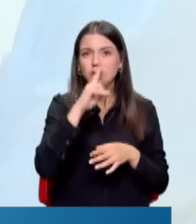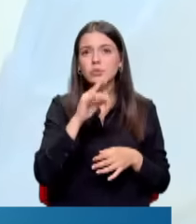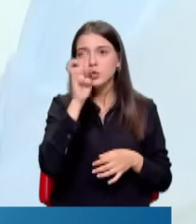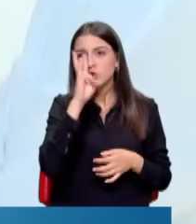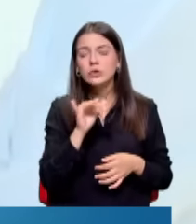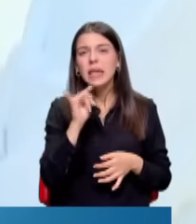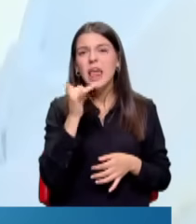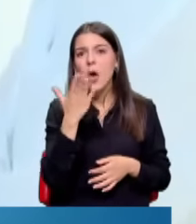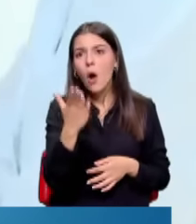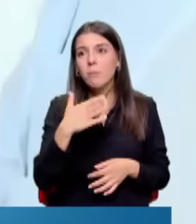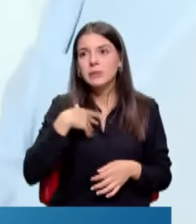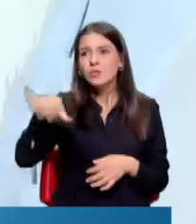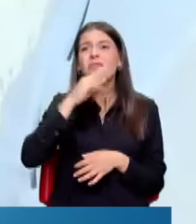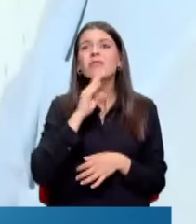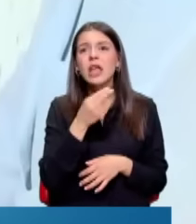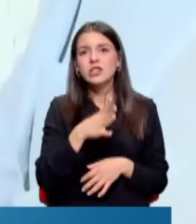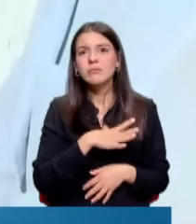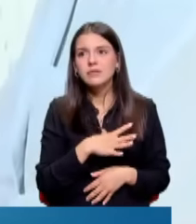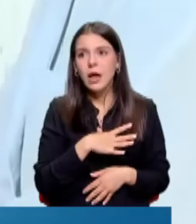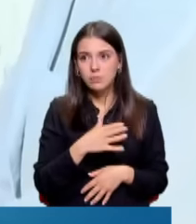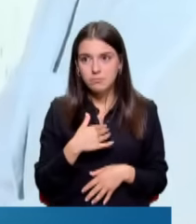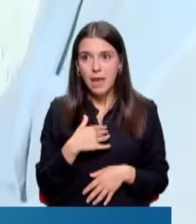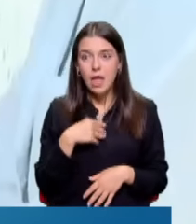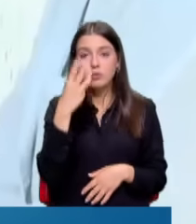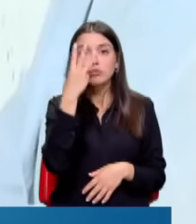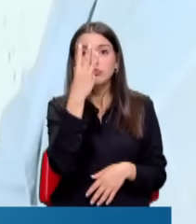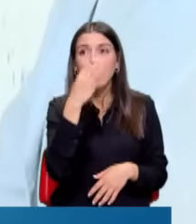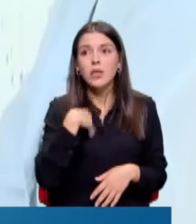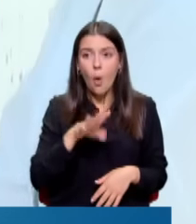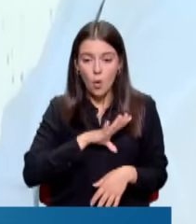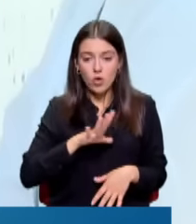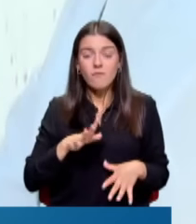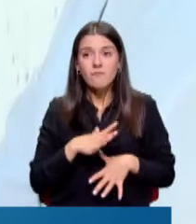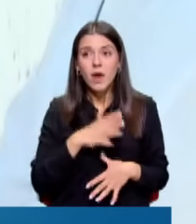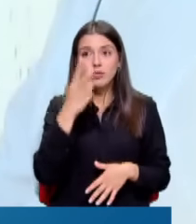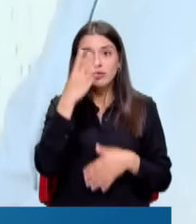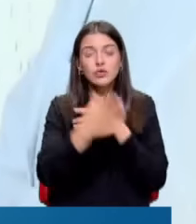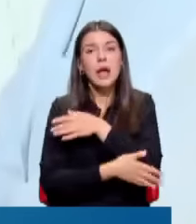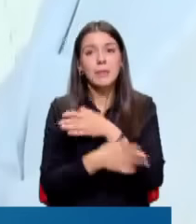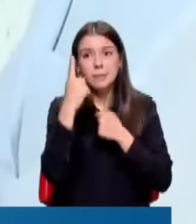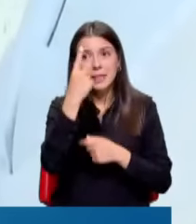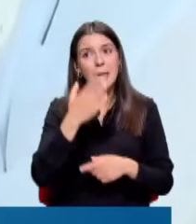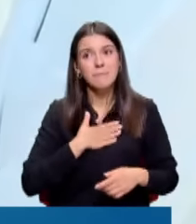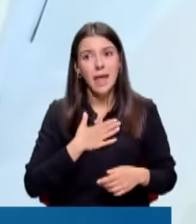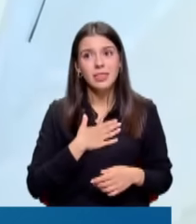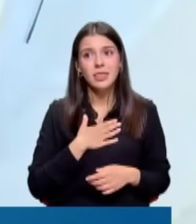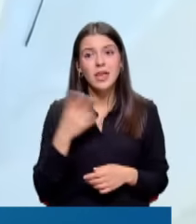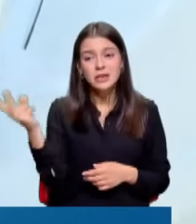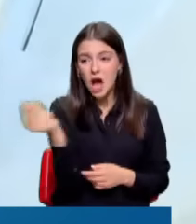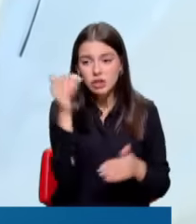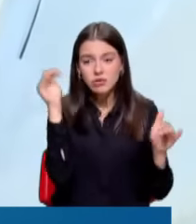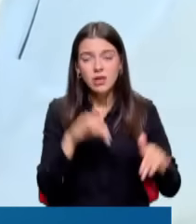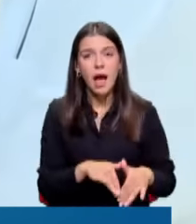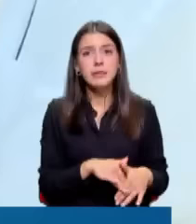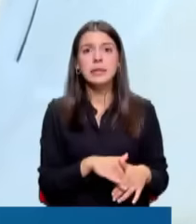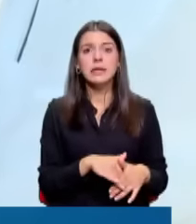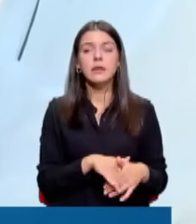kilo. Bizim burada gençlerimiz vardı. Tutuyor. Ben 3 tane benim oğlum var. 3'ü yardım etti. Bir de ben. Kaçtık da geldik.